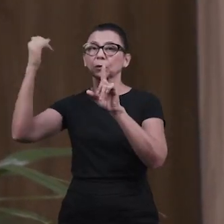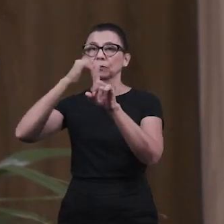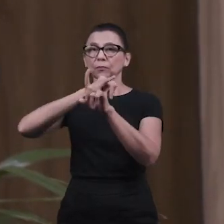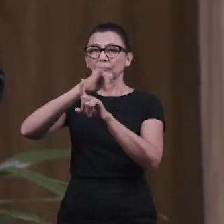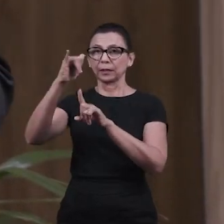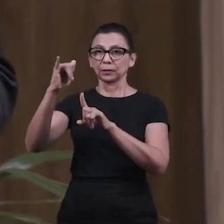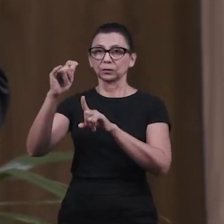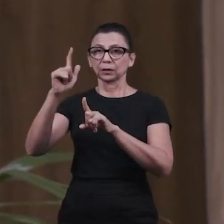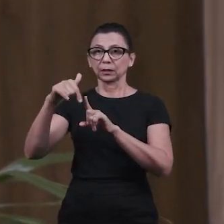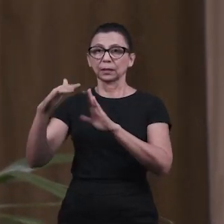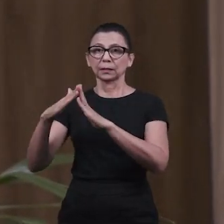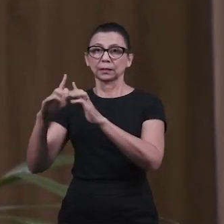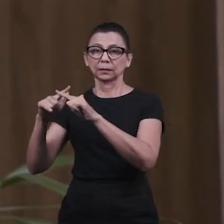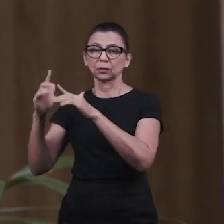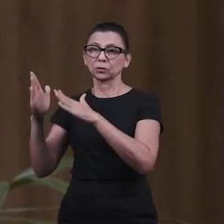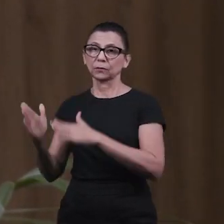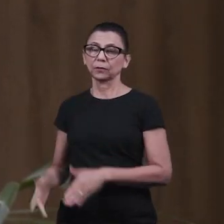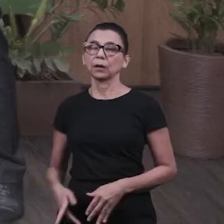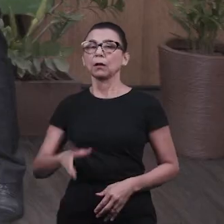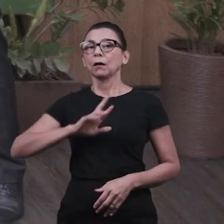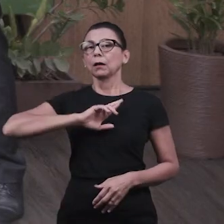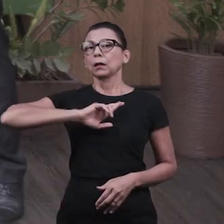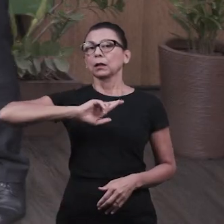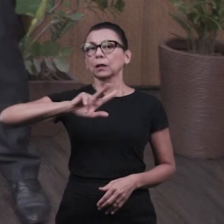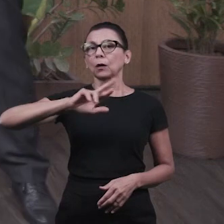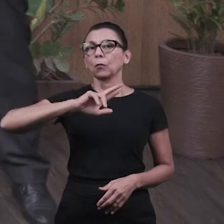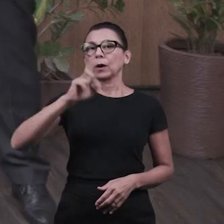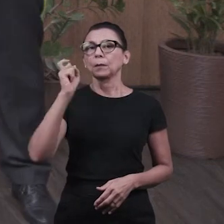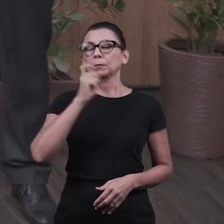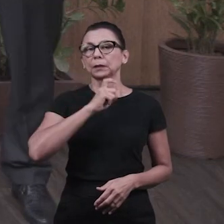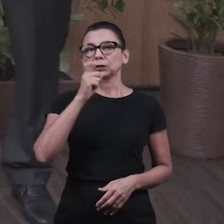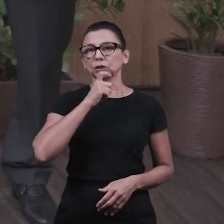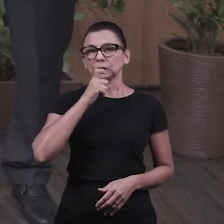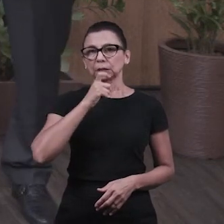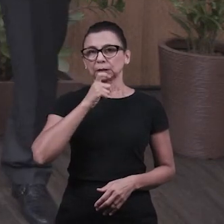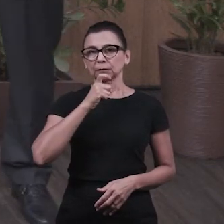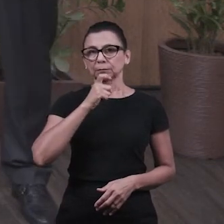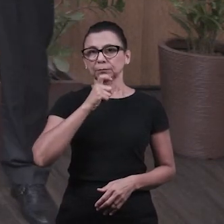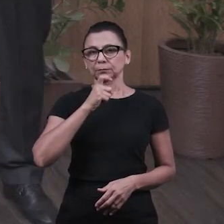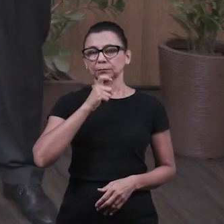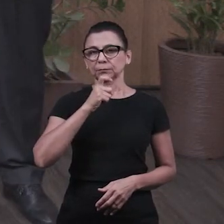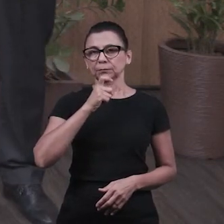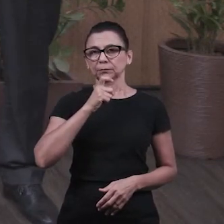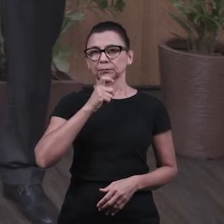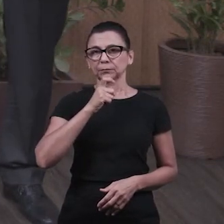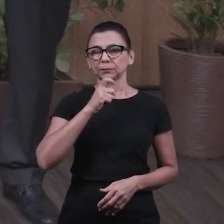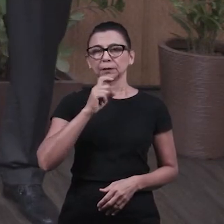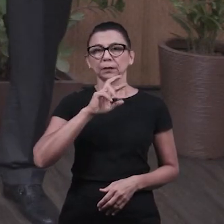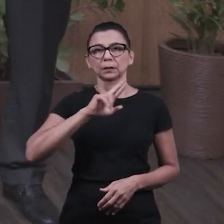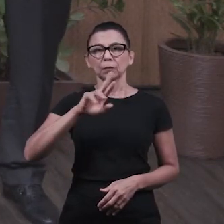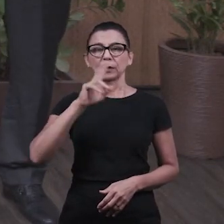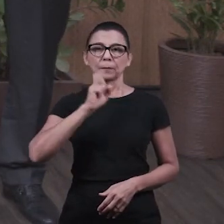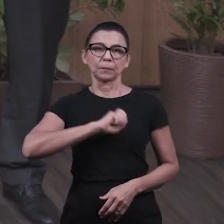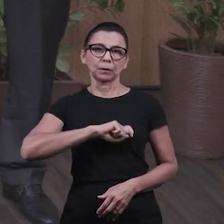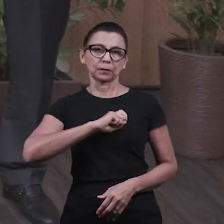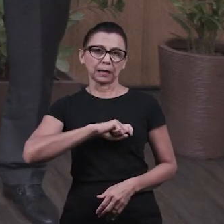se traduit en méchanceté et choses mauvaises. L'Église du Seigneur